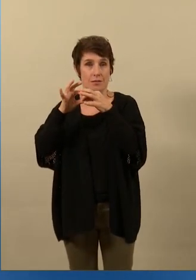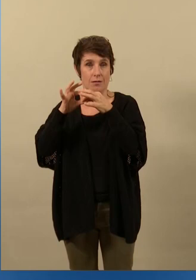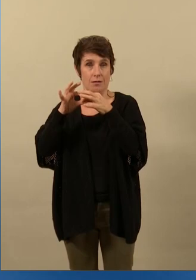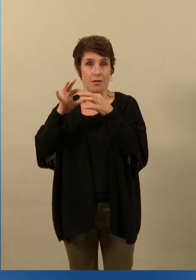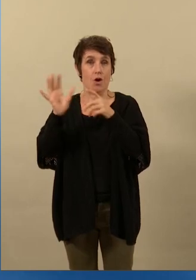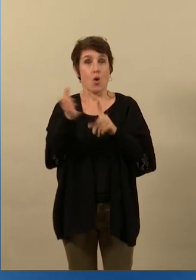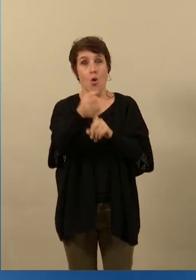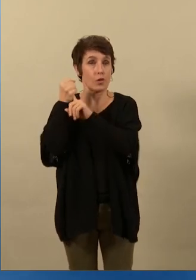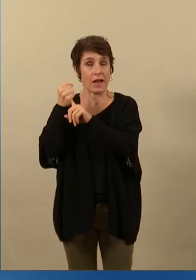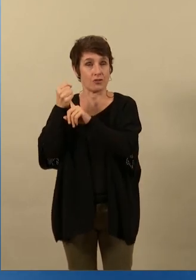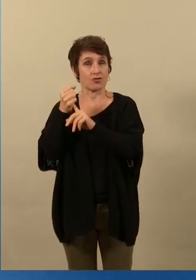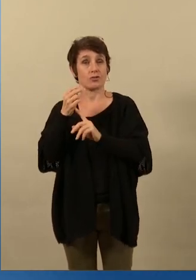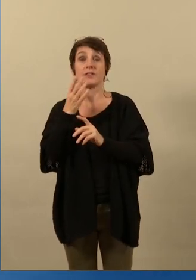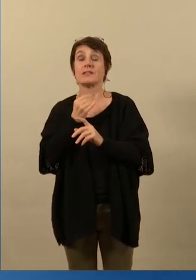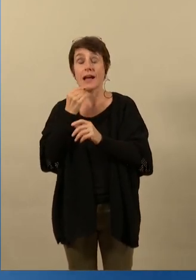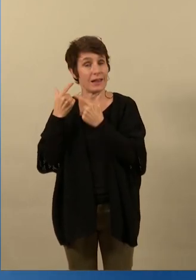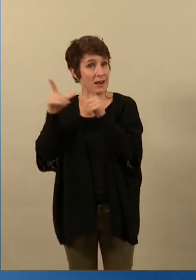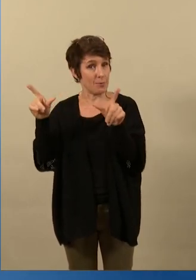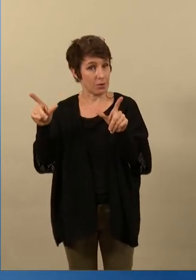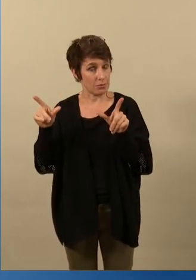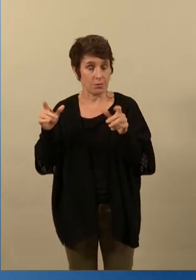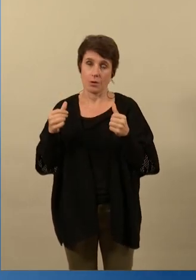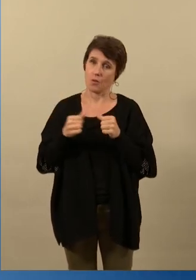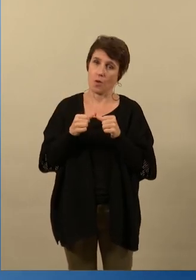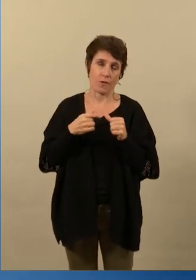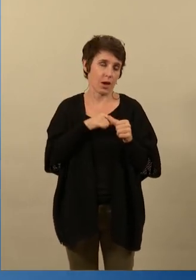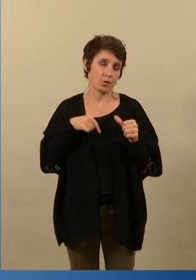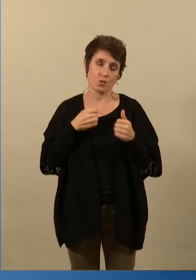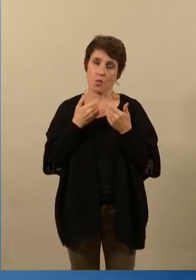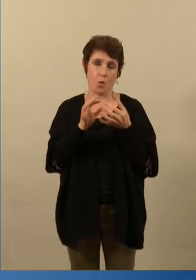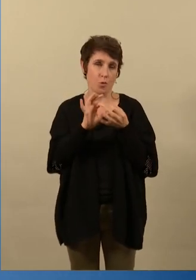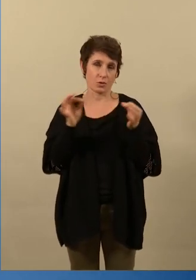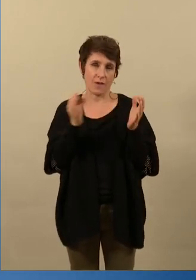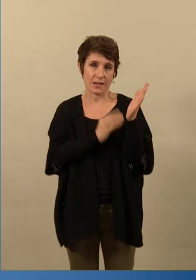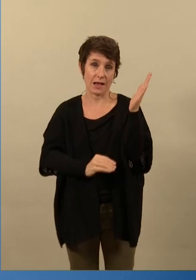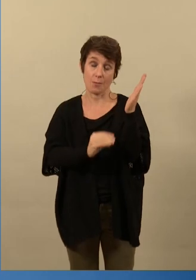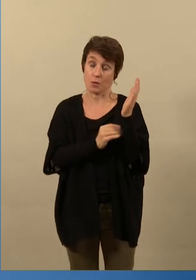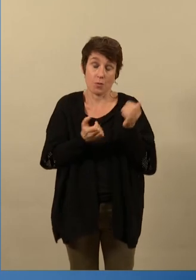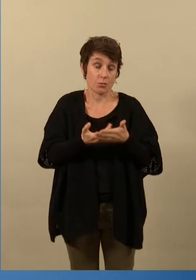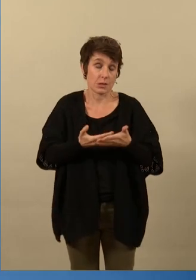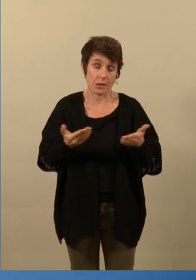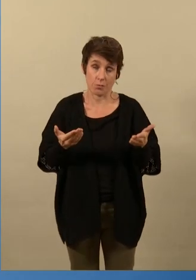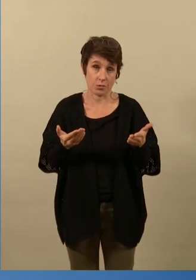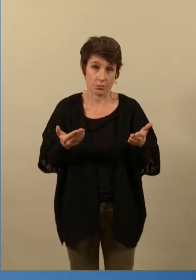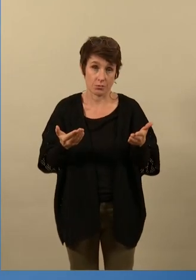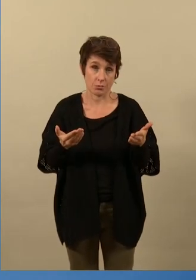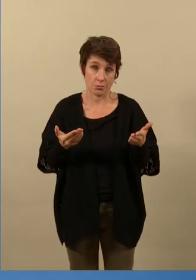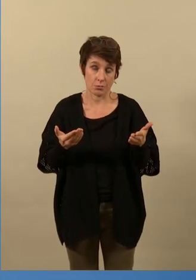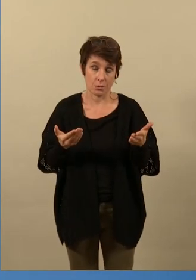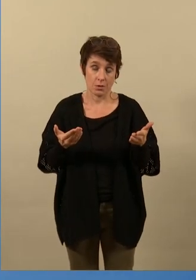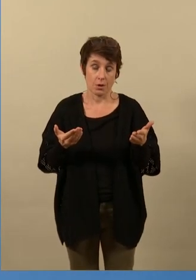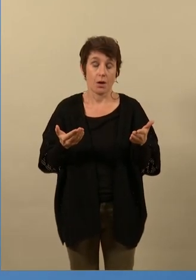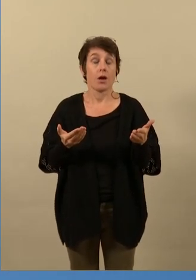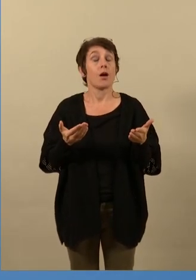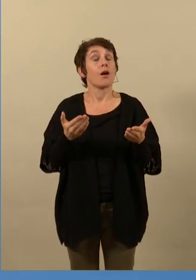israéliens nous nous propose nous proposons l'amendement suivant qui est très très simple c'est que on le